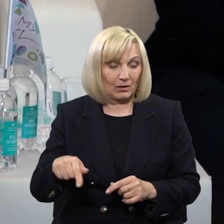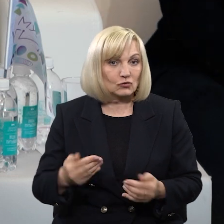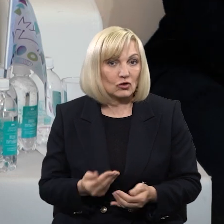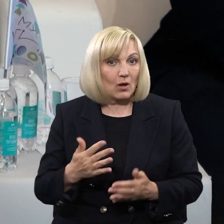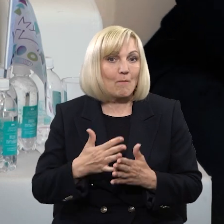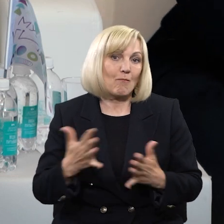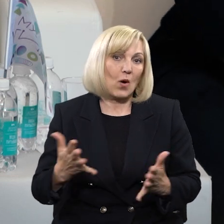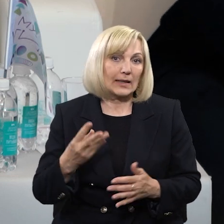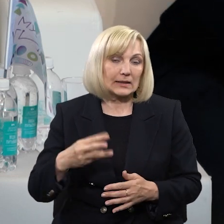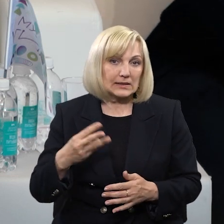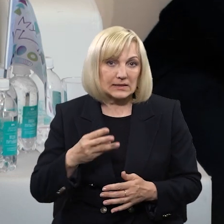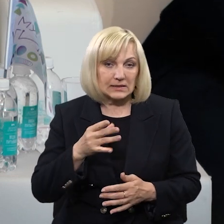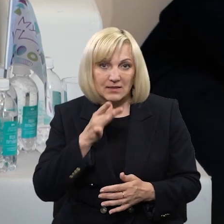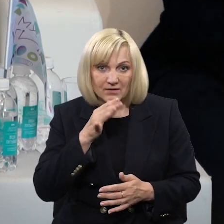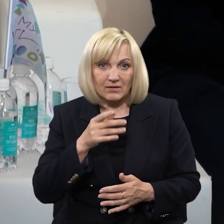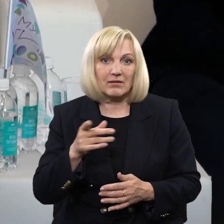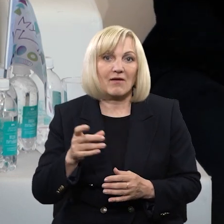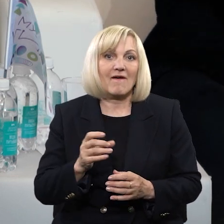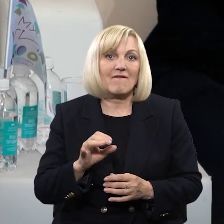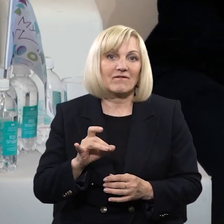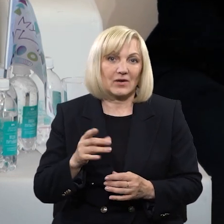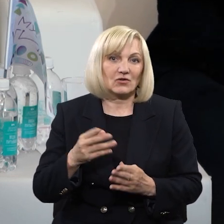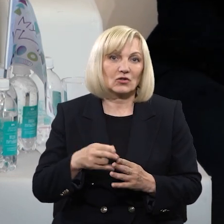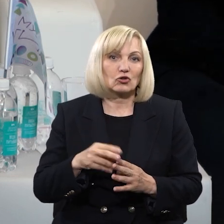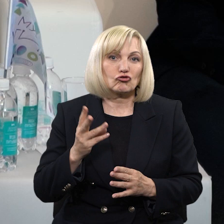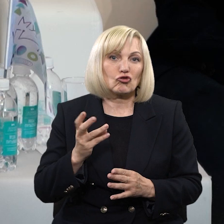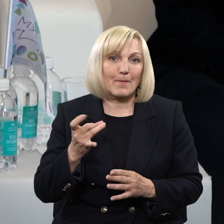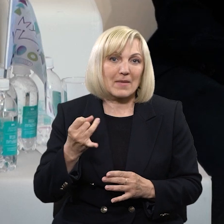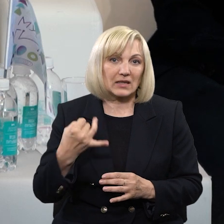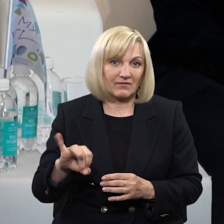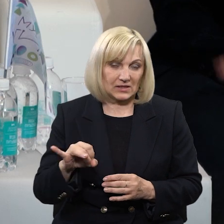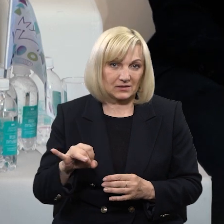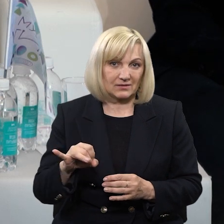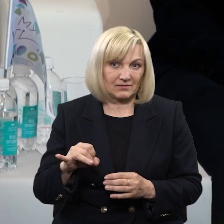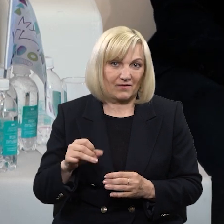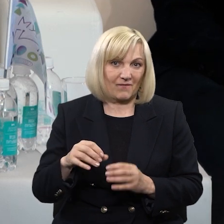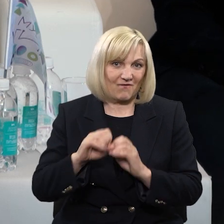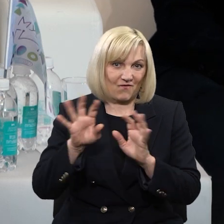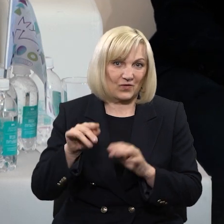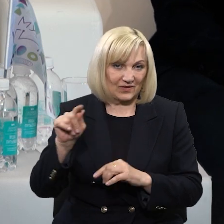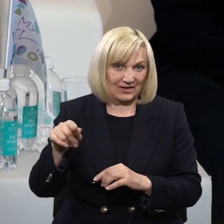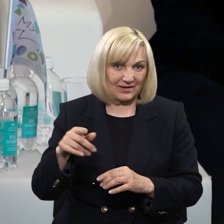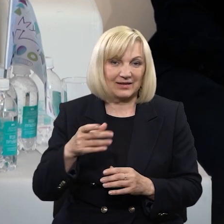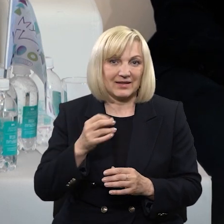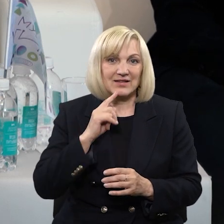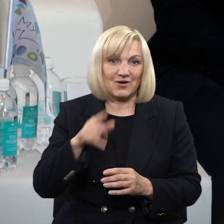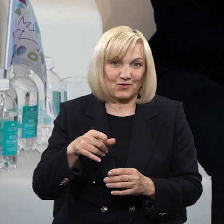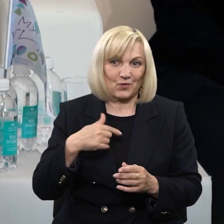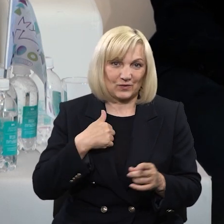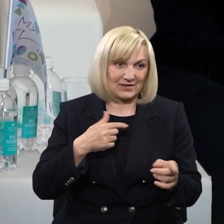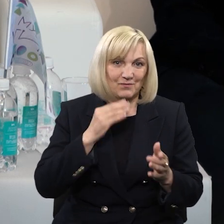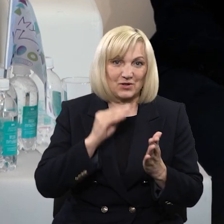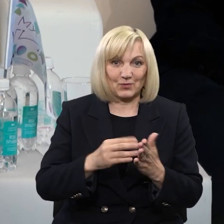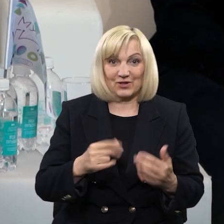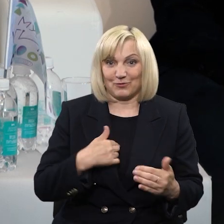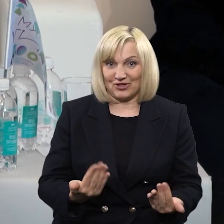лет флигель фонтанного дома шереметьевского дворца здесь Петербурге совсем рядом недалеко от того места где мы сейчас